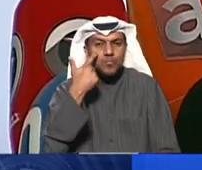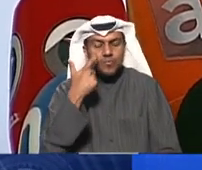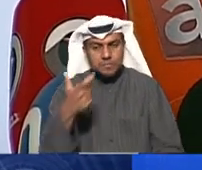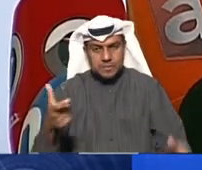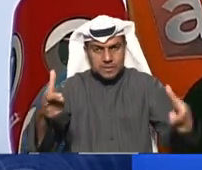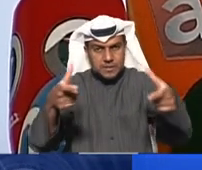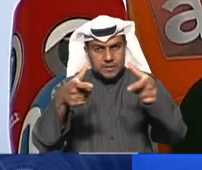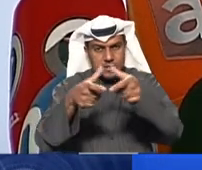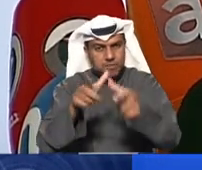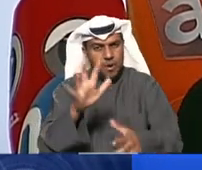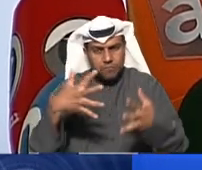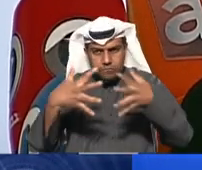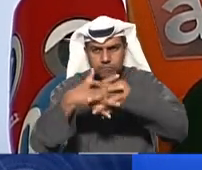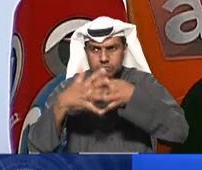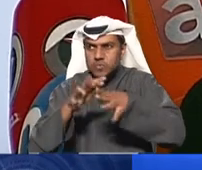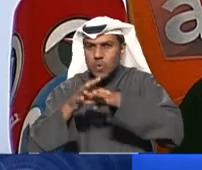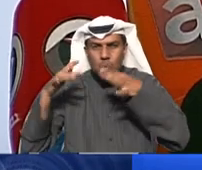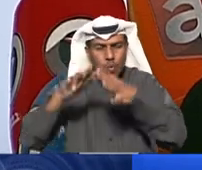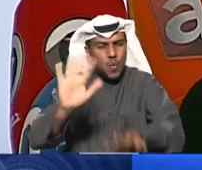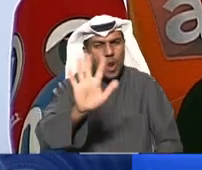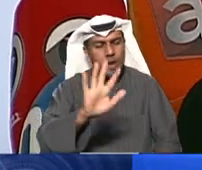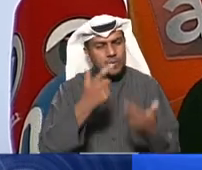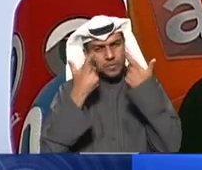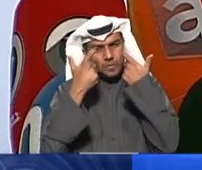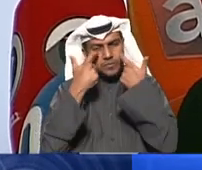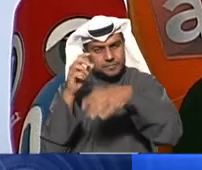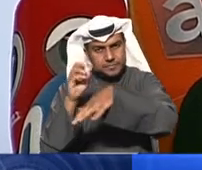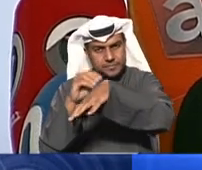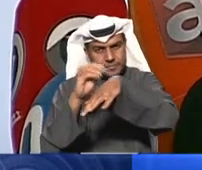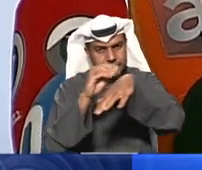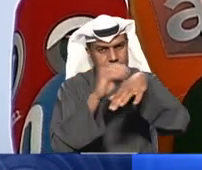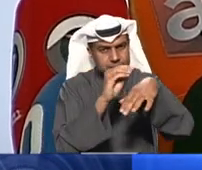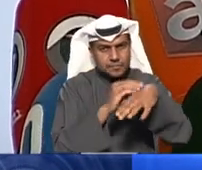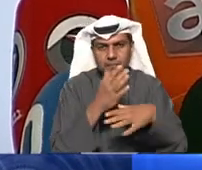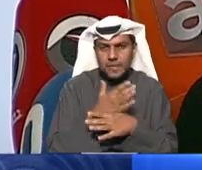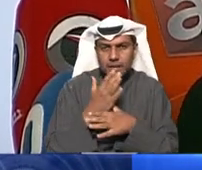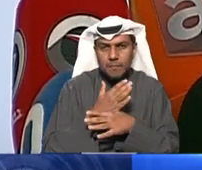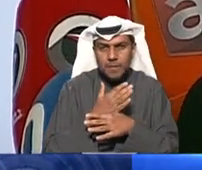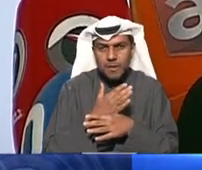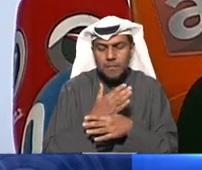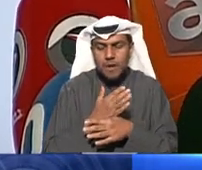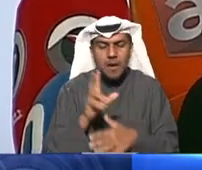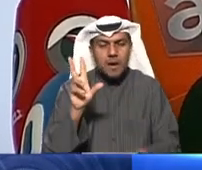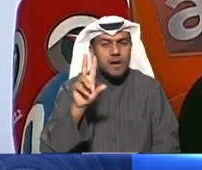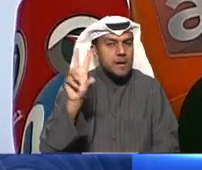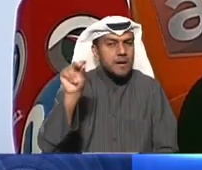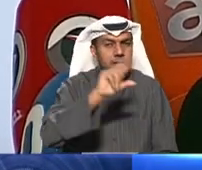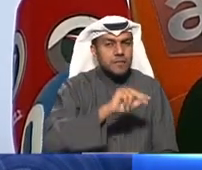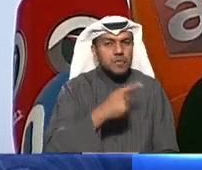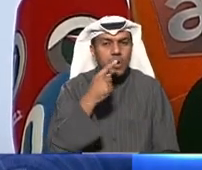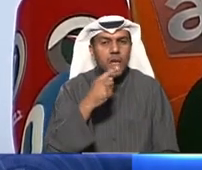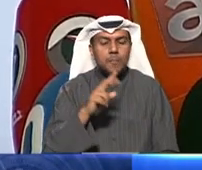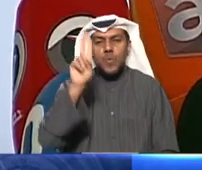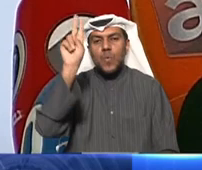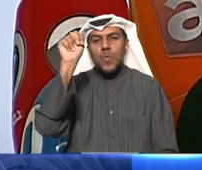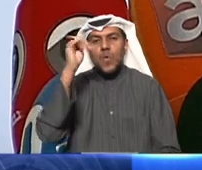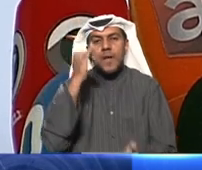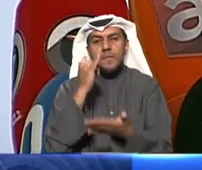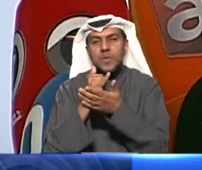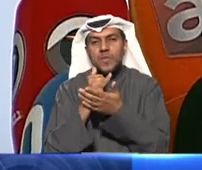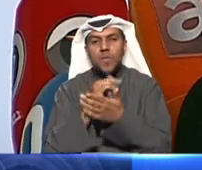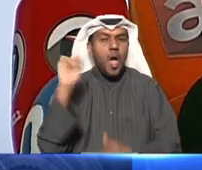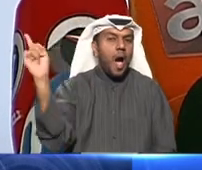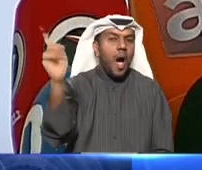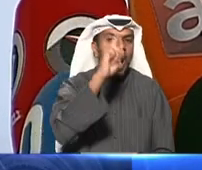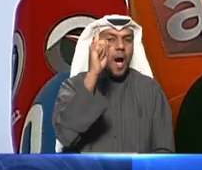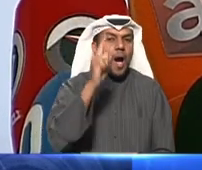التزاما بتوصيات منظمة الصحة العالمية والالتزام بالإرشادات الوقائية حفاظا